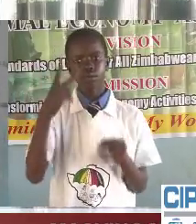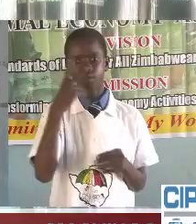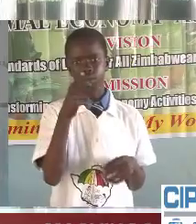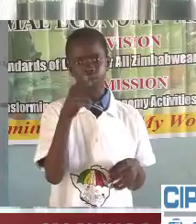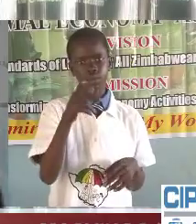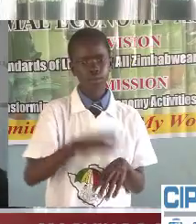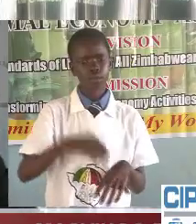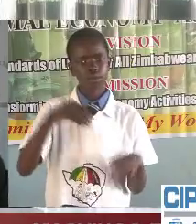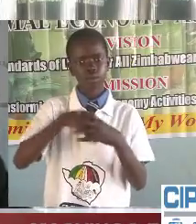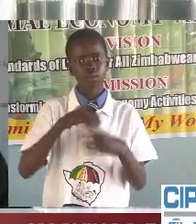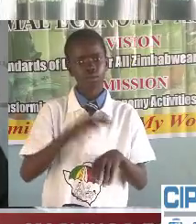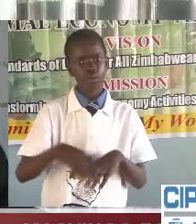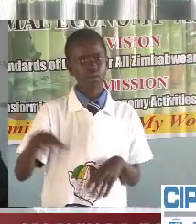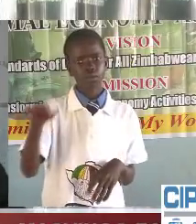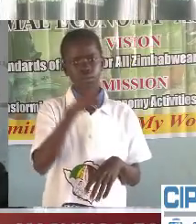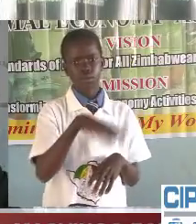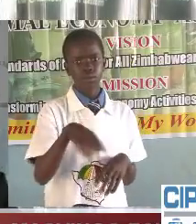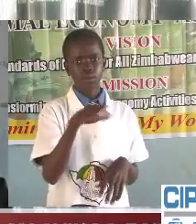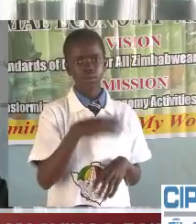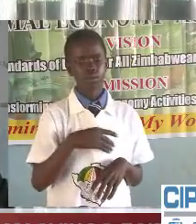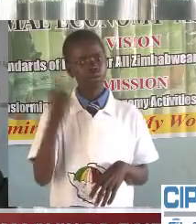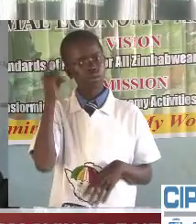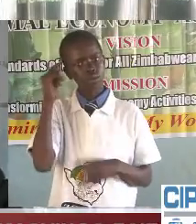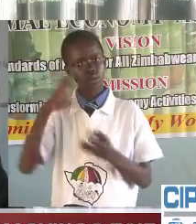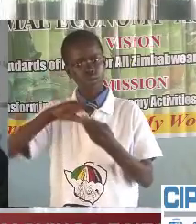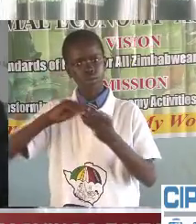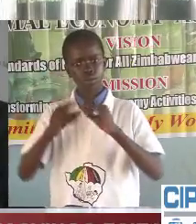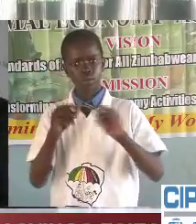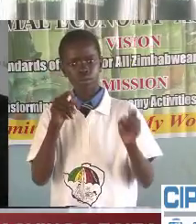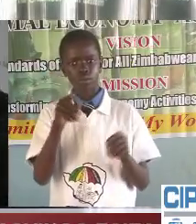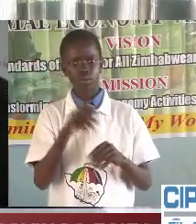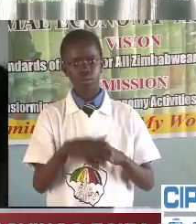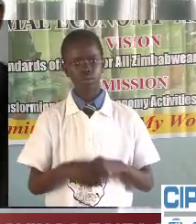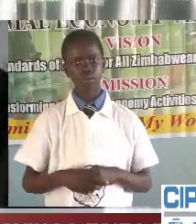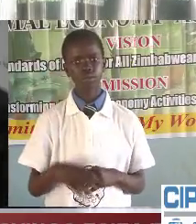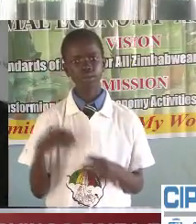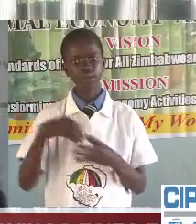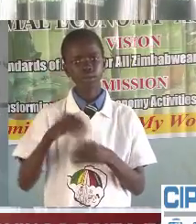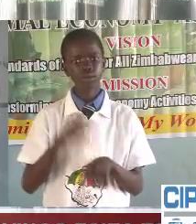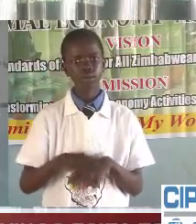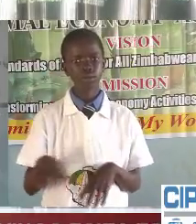kuti zvinhu izvozvo dai zvanga zvagadziriswa zvaitiwa.